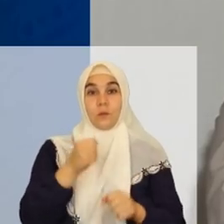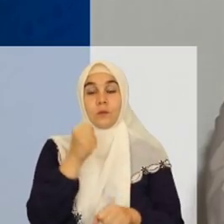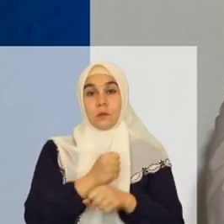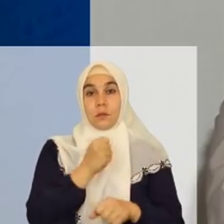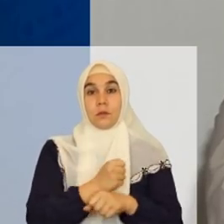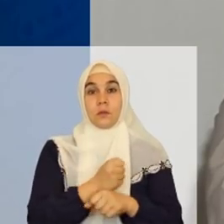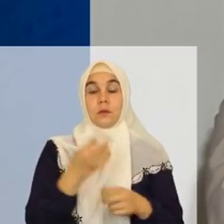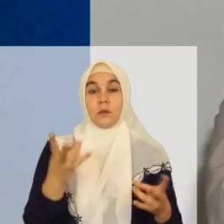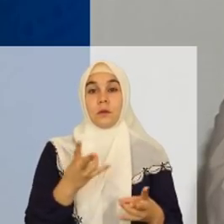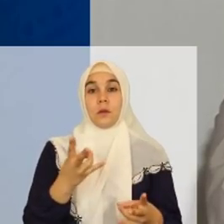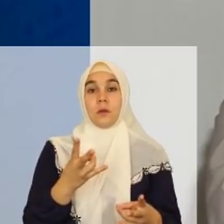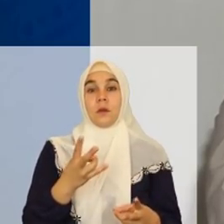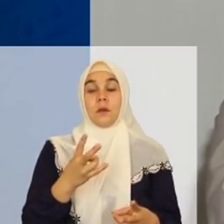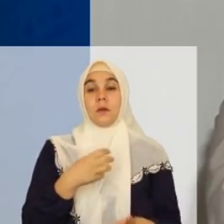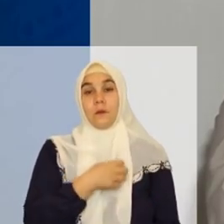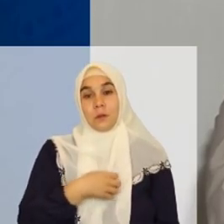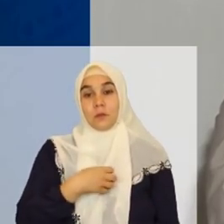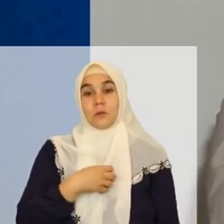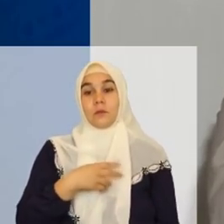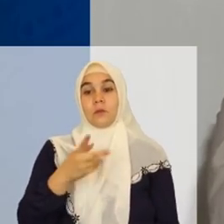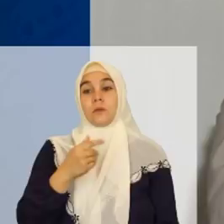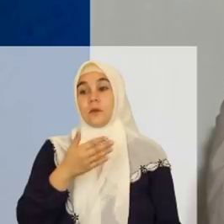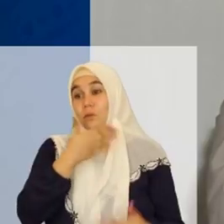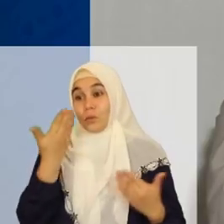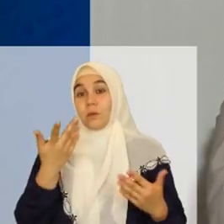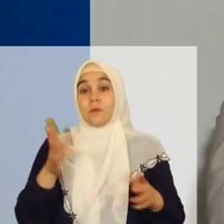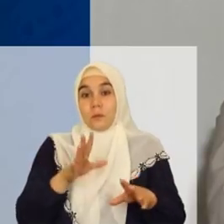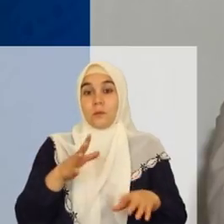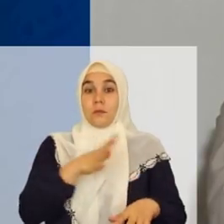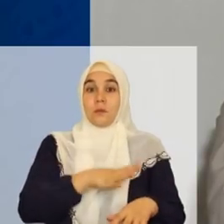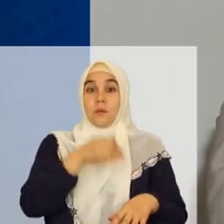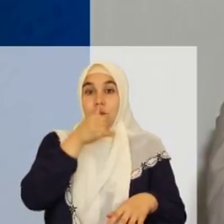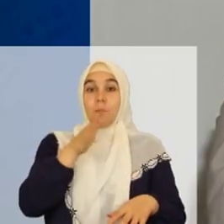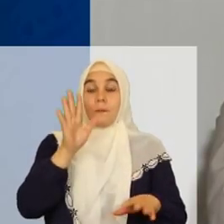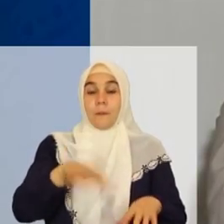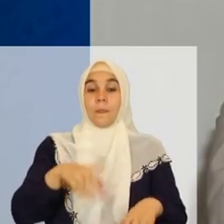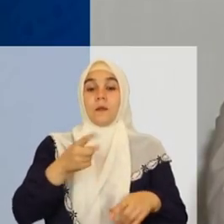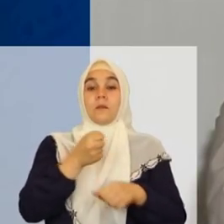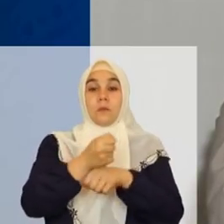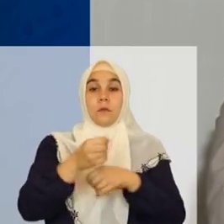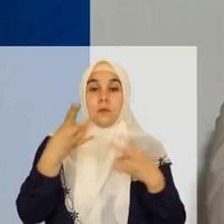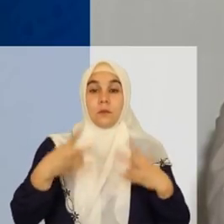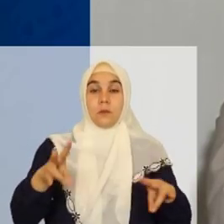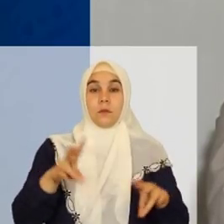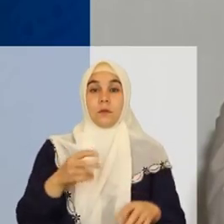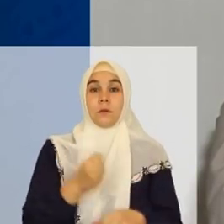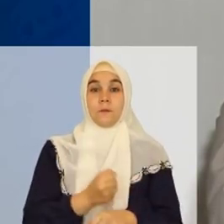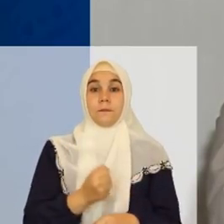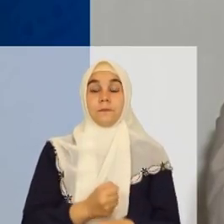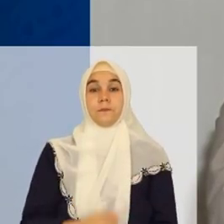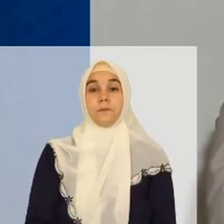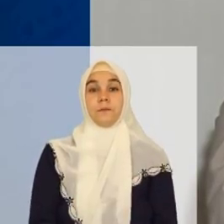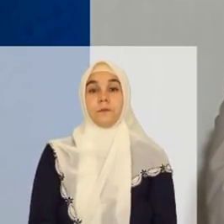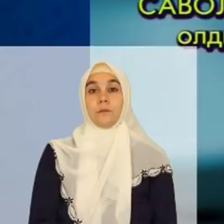kerak. Ilojini boricha, noiloj qolganda, toqati yetmaganda Alloh taolo hech kimni toqati yetmagan narsaga majbur